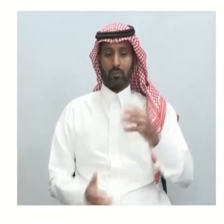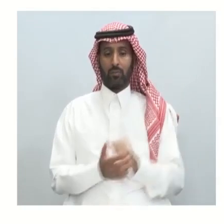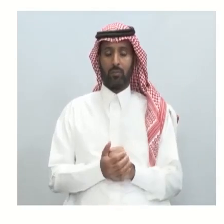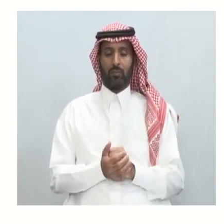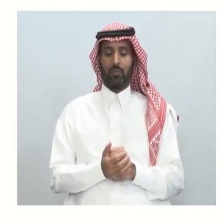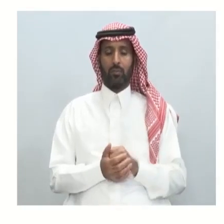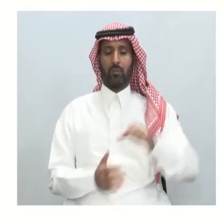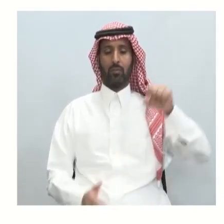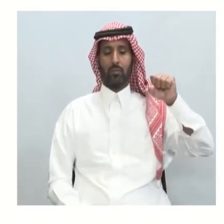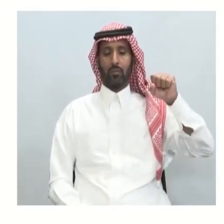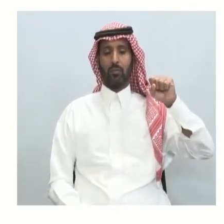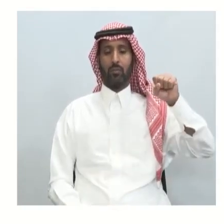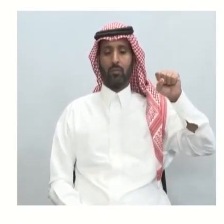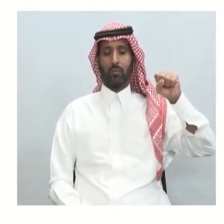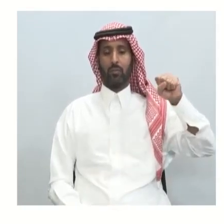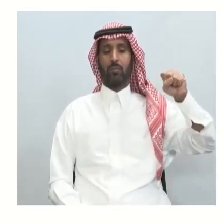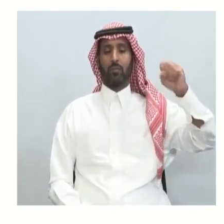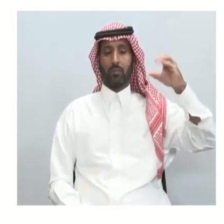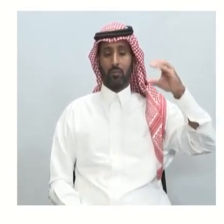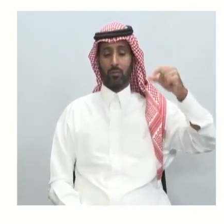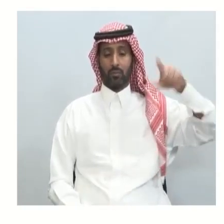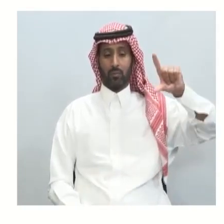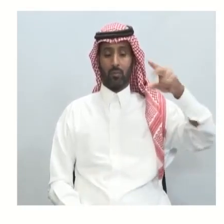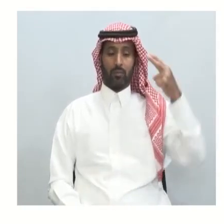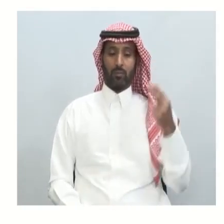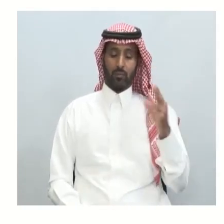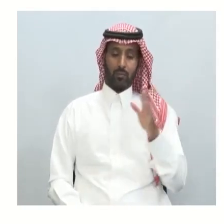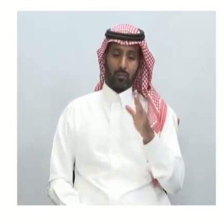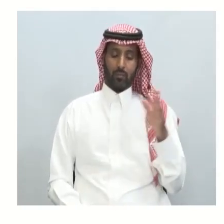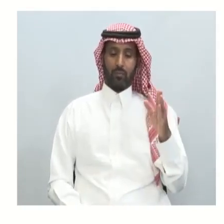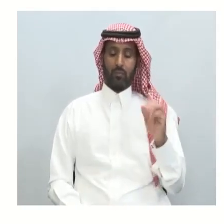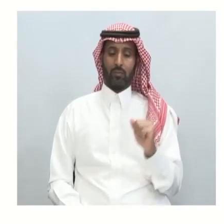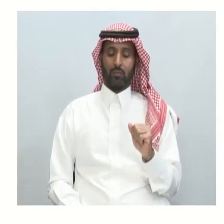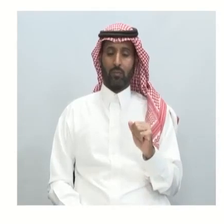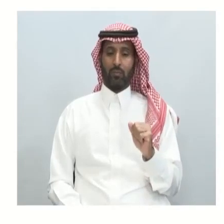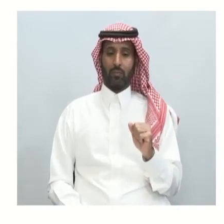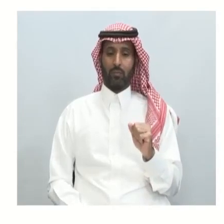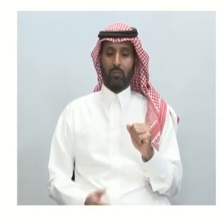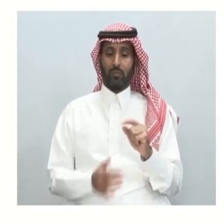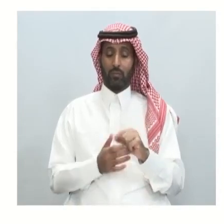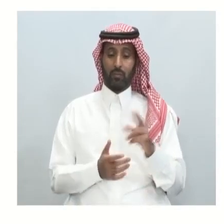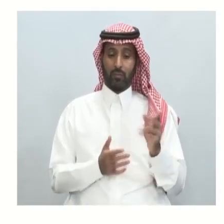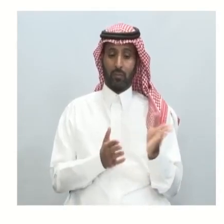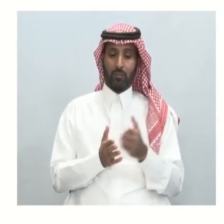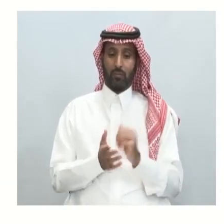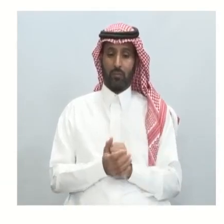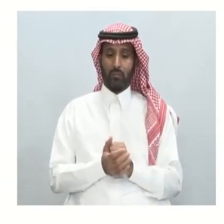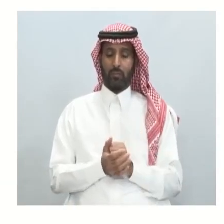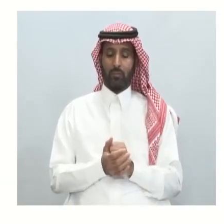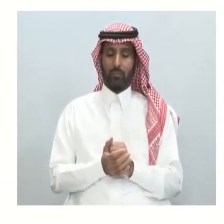و اس س ال 2 قطبي و سي اس 2 غير